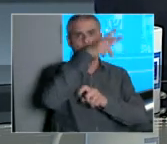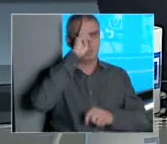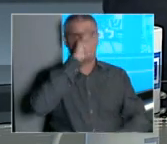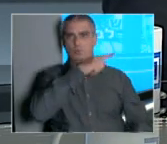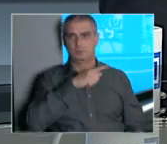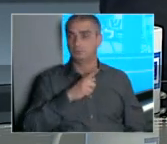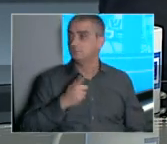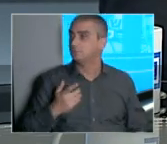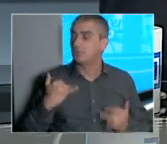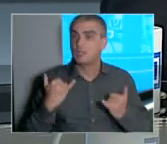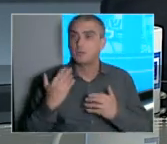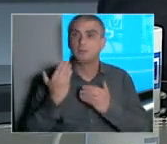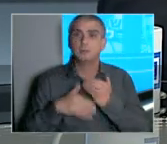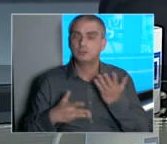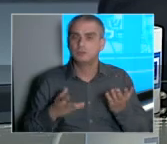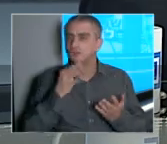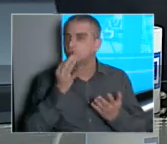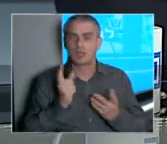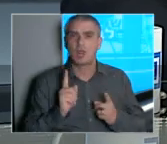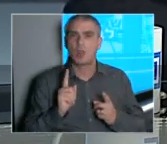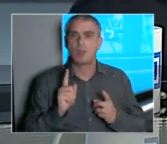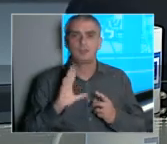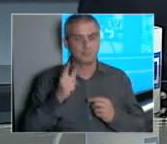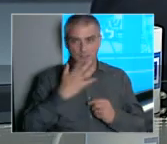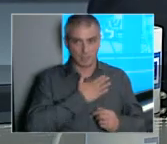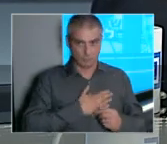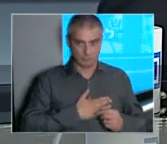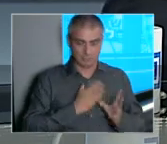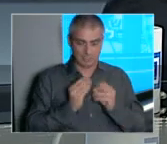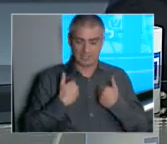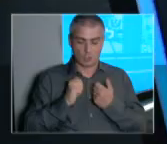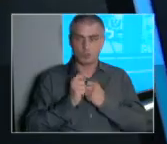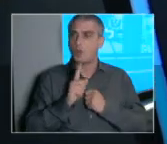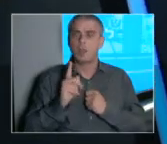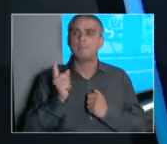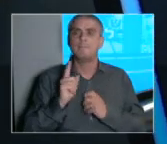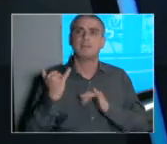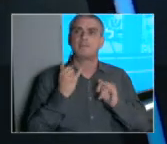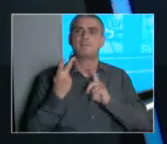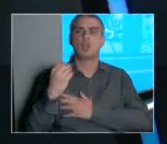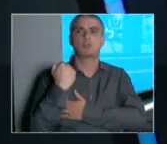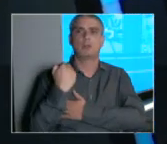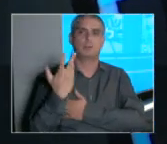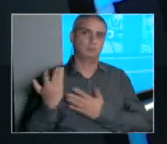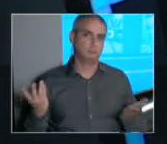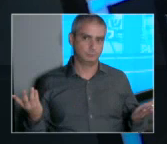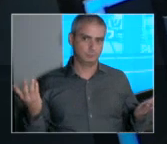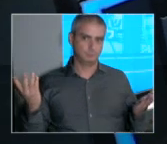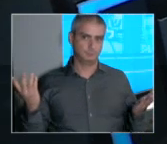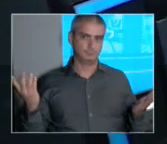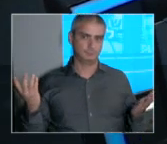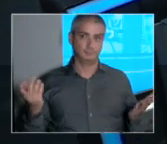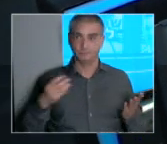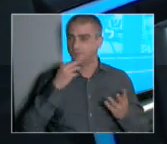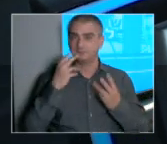לתוך הליכוד? היום בסופו של דבר השאלה היא לא אם אתה רוצה להיות איתנו או לא רוצה, אלא מי מביא יותר מנדטים, רק פרופו הבולוק הטכני.